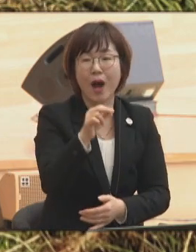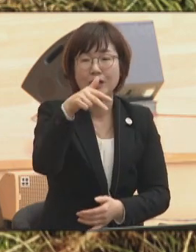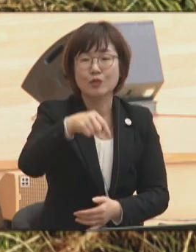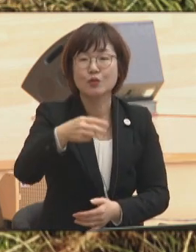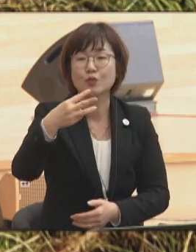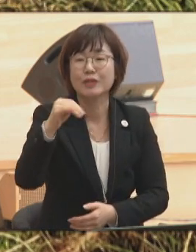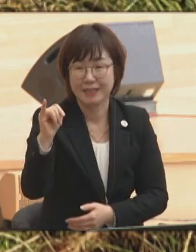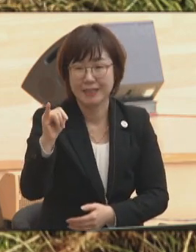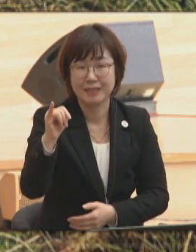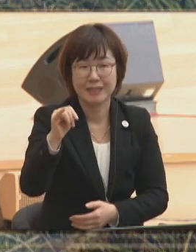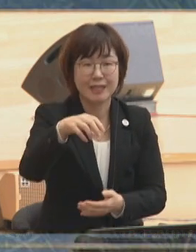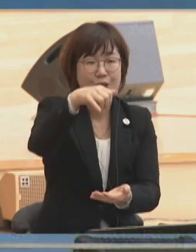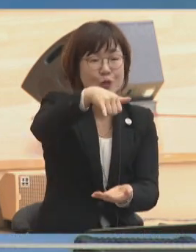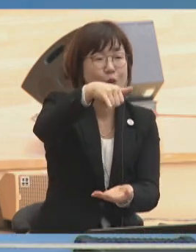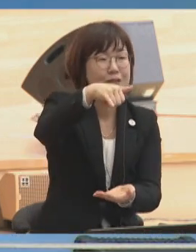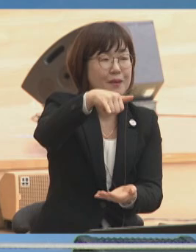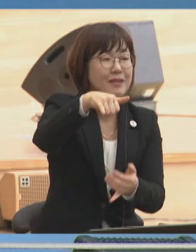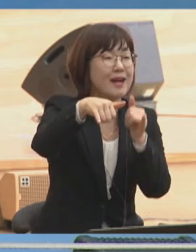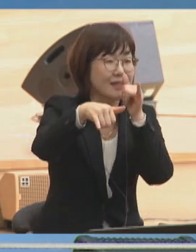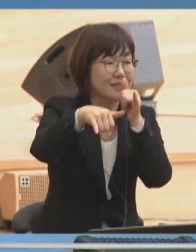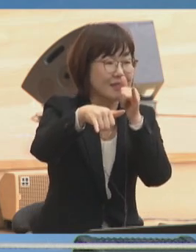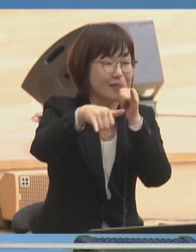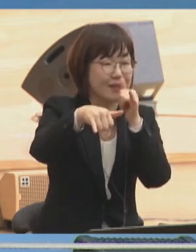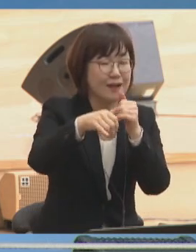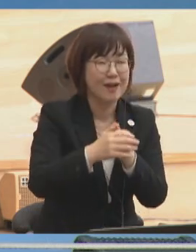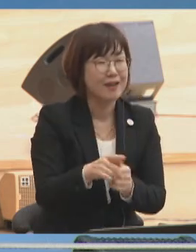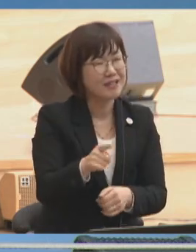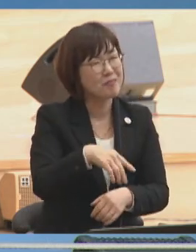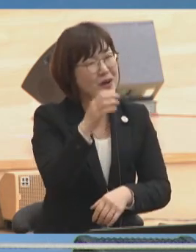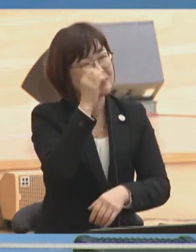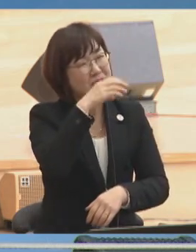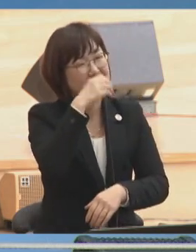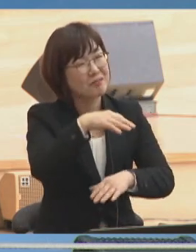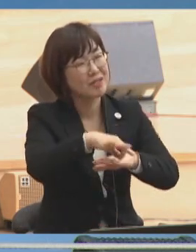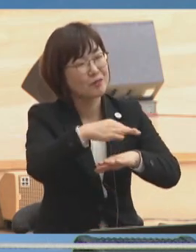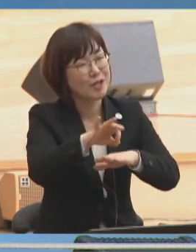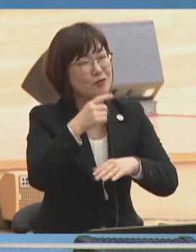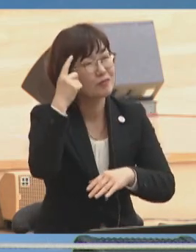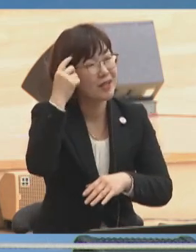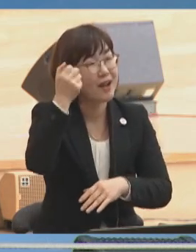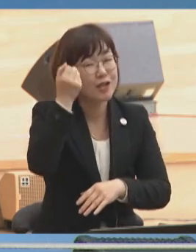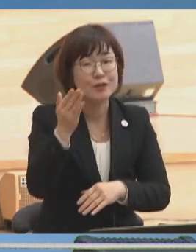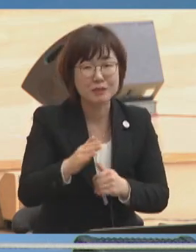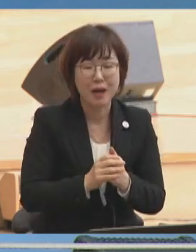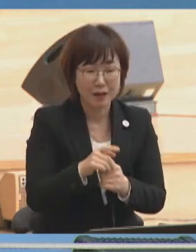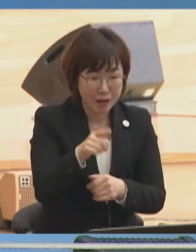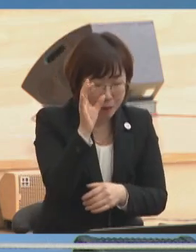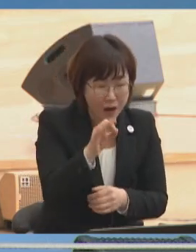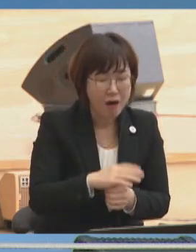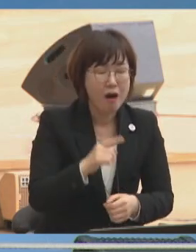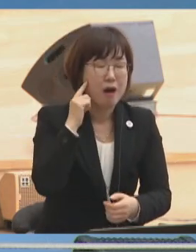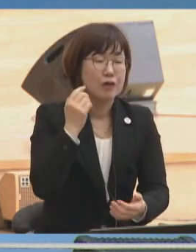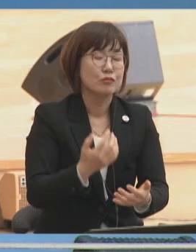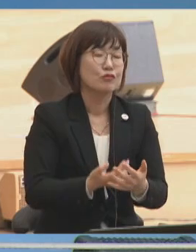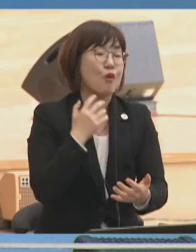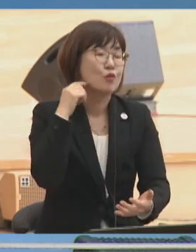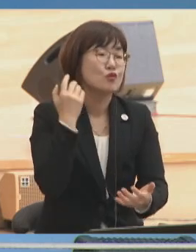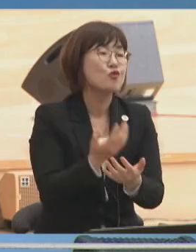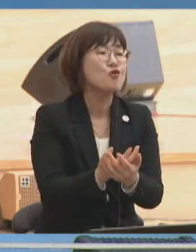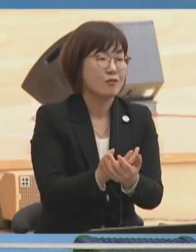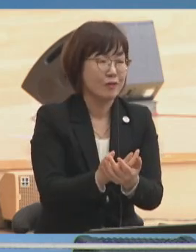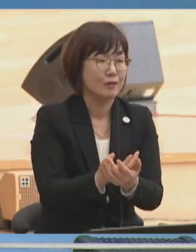광주리였던 거죠. 여러분이 이걸 대수롭지 않게 읽을 수 있어요. 그런데 저는 이게 충격이었습니다. 왜냐하면 제가